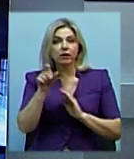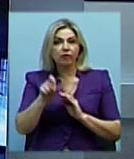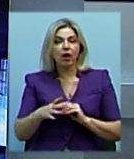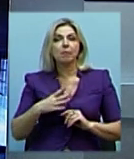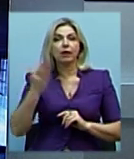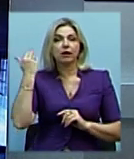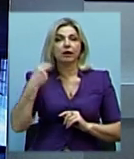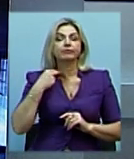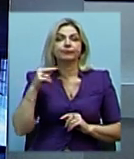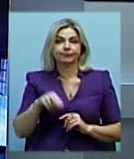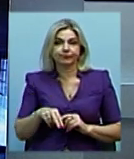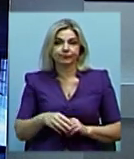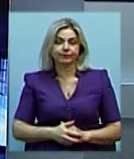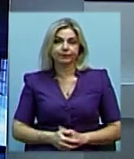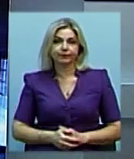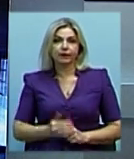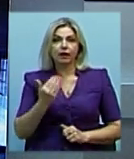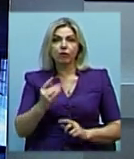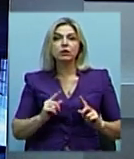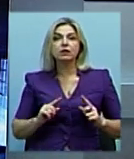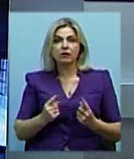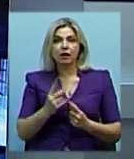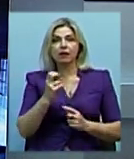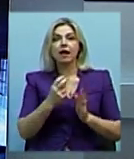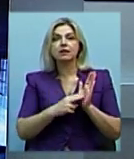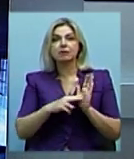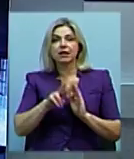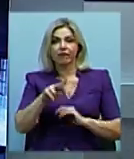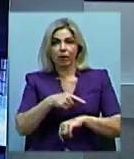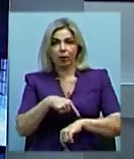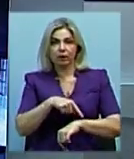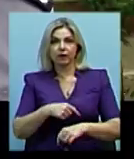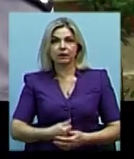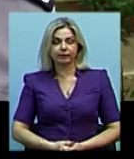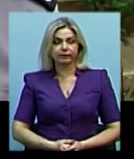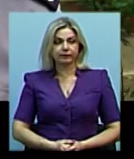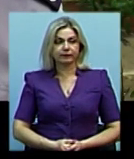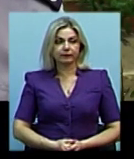притягувався до кримінальної відповідальності. Його затримано на 72 години.